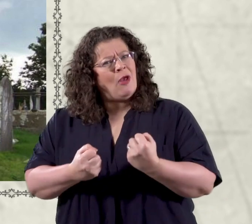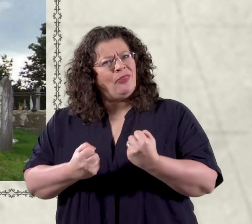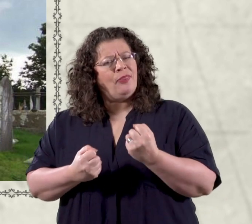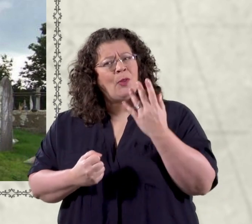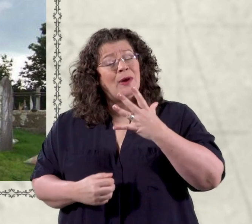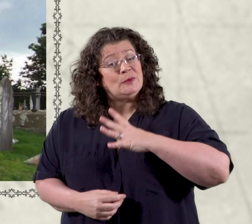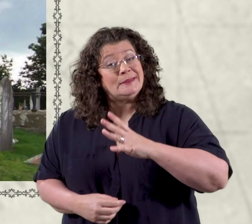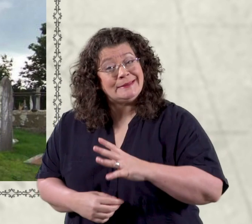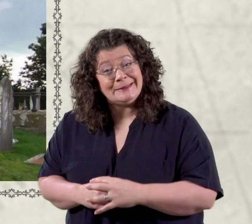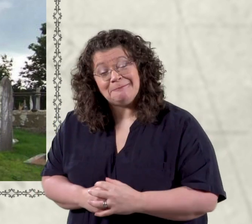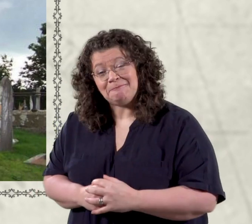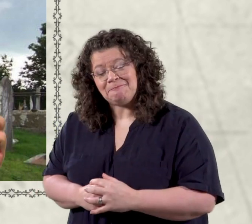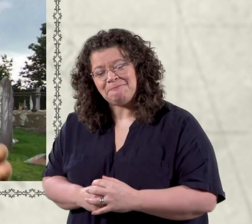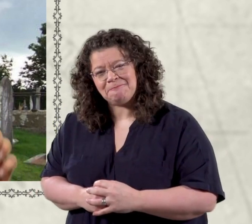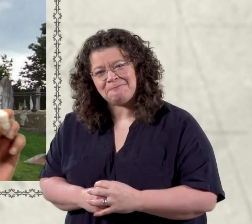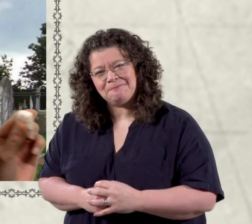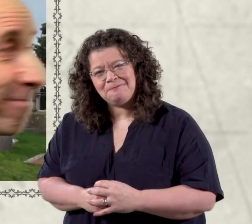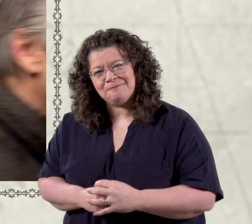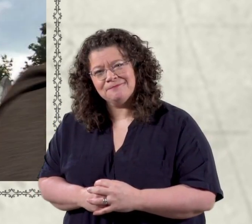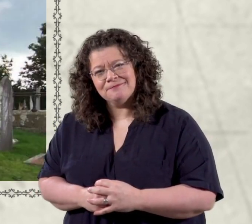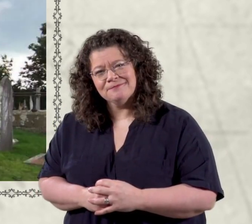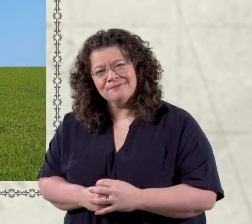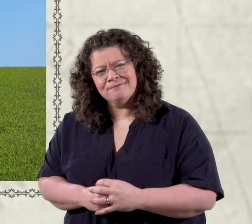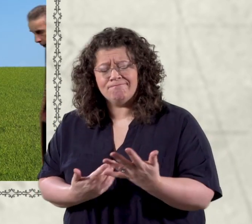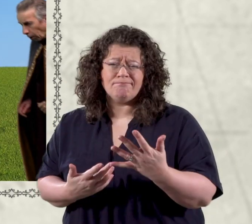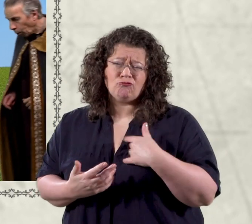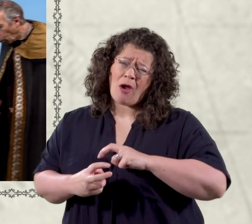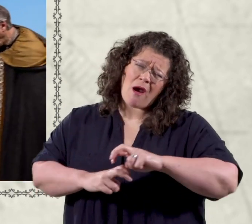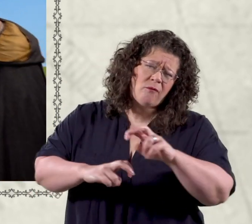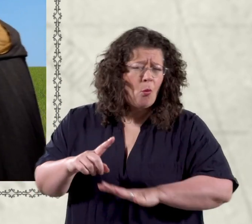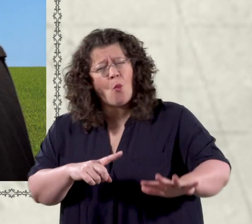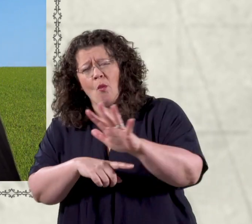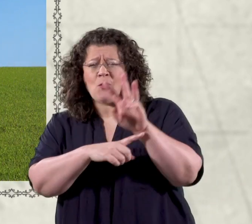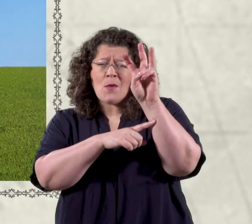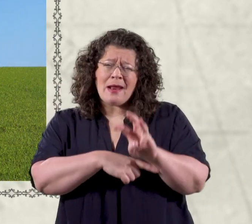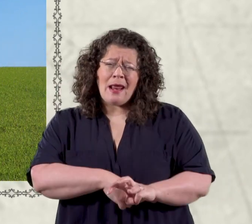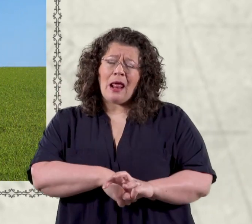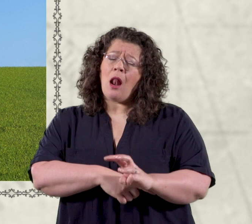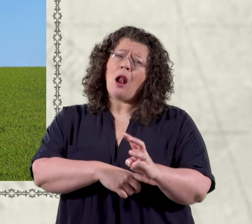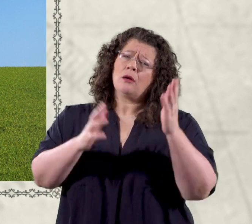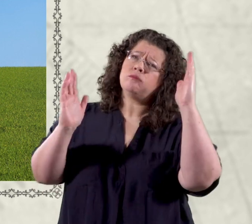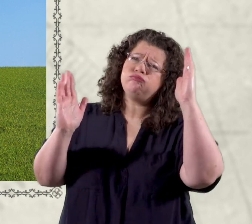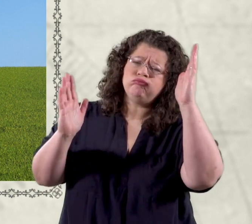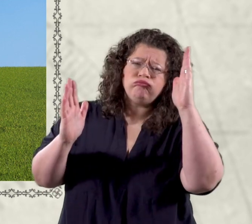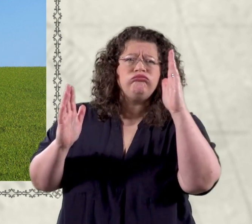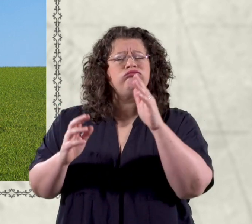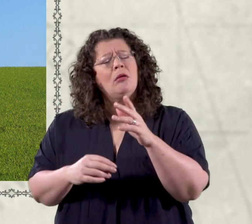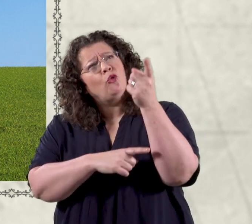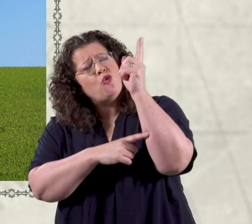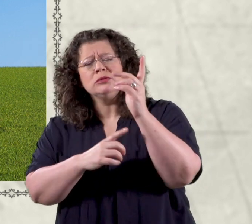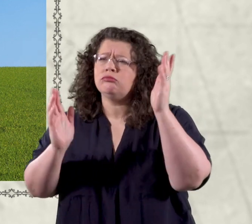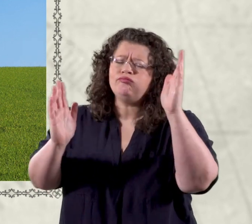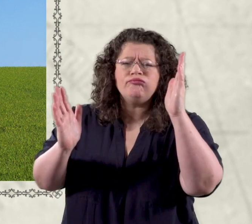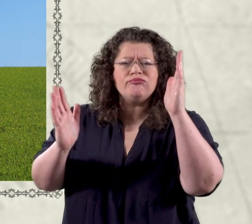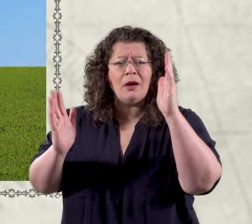gwirthiol i rywun pan mae angen. Wel, mi deithies i Gymru gyfan,